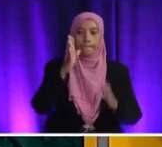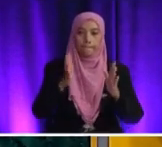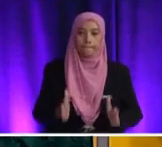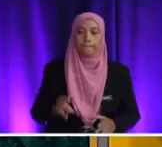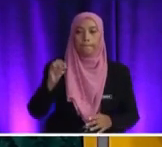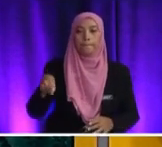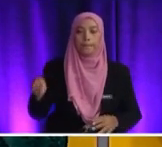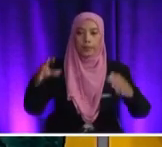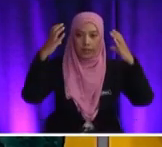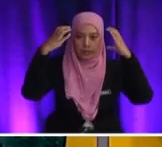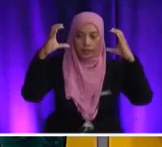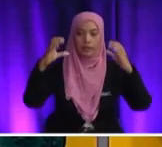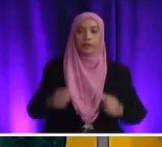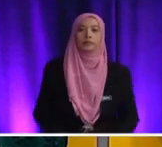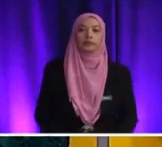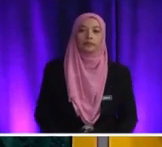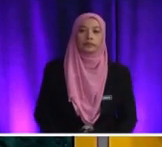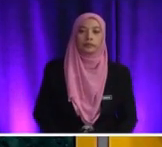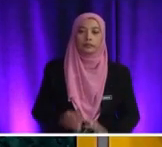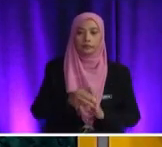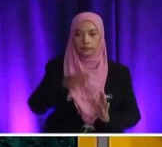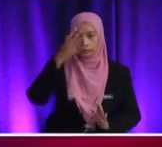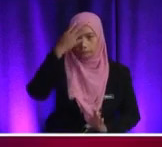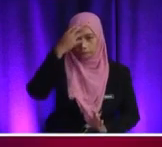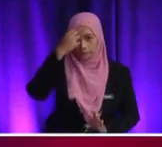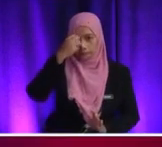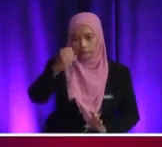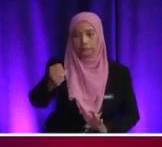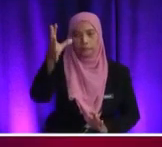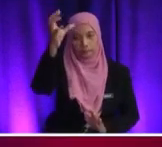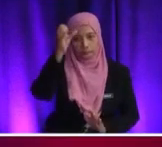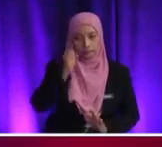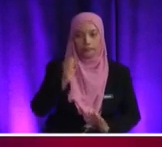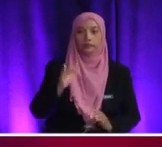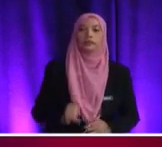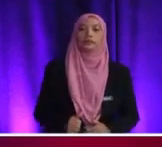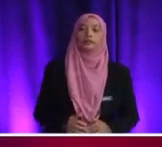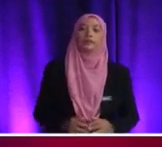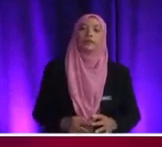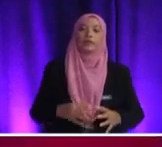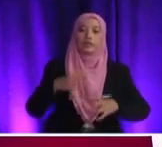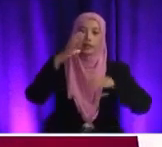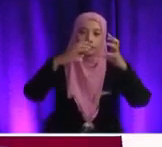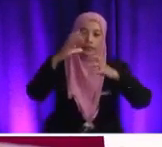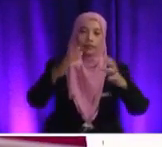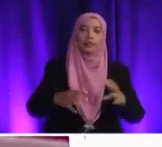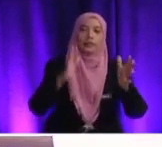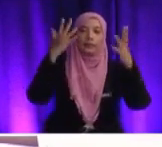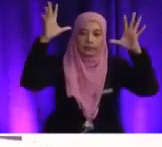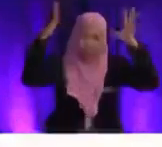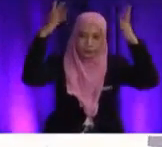cego hari ini mendapat prestasi e-plus ataupun cemilan cemilan ternyata